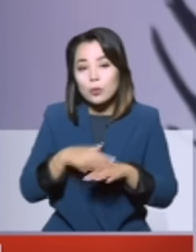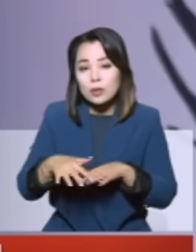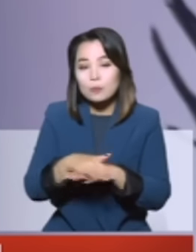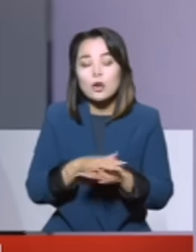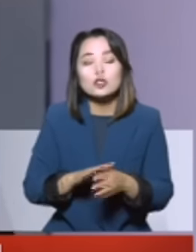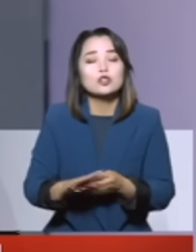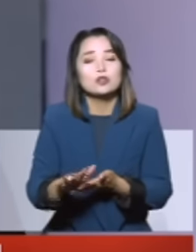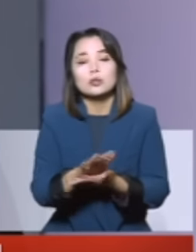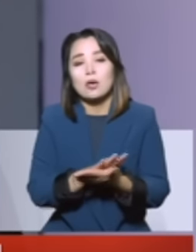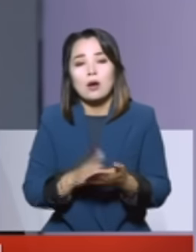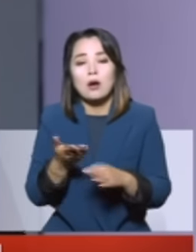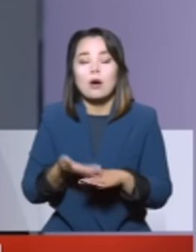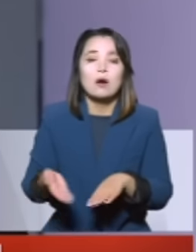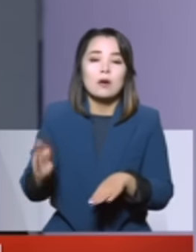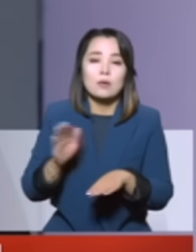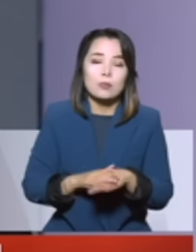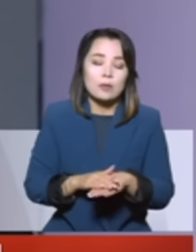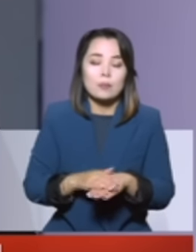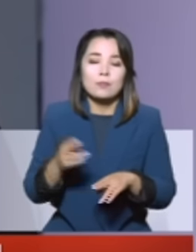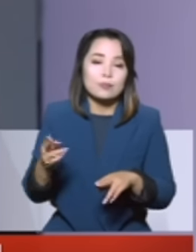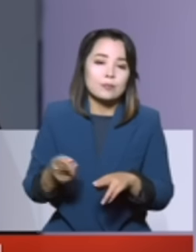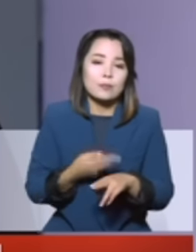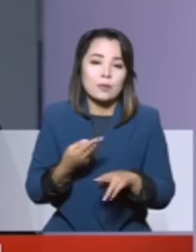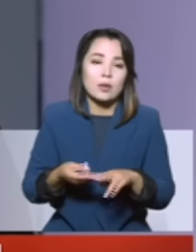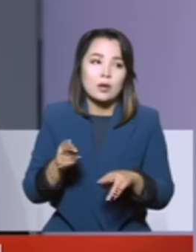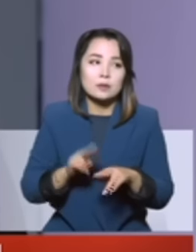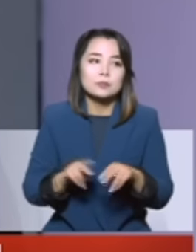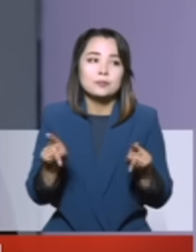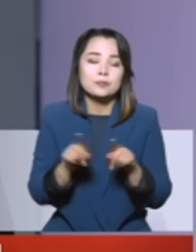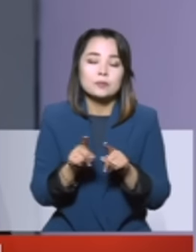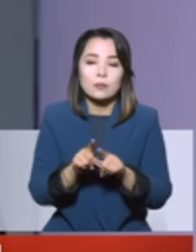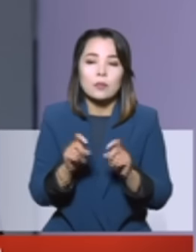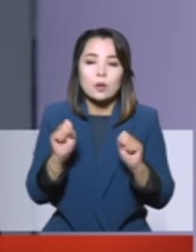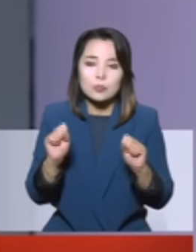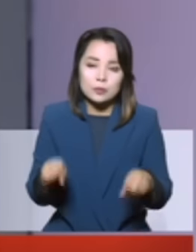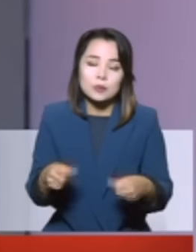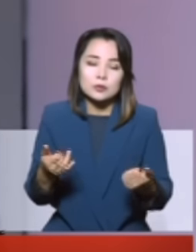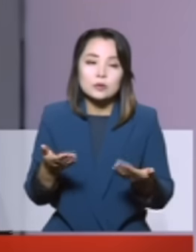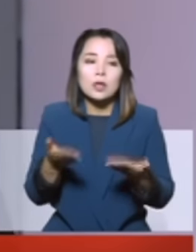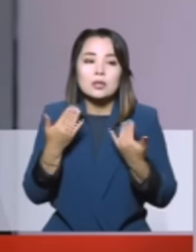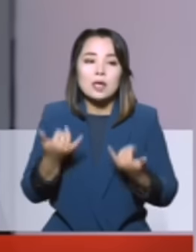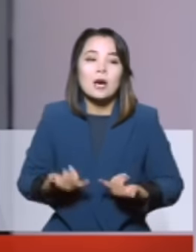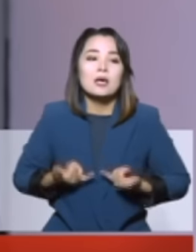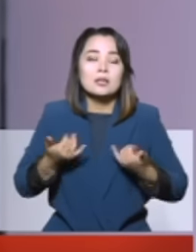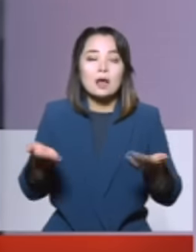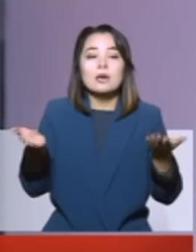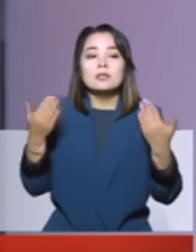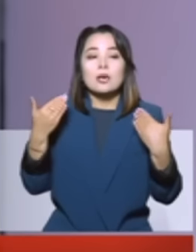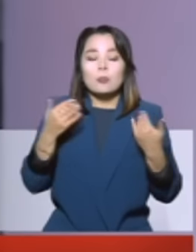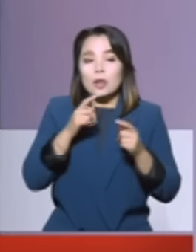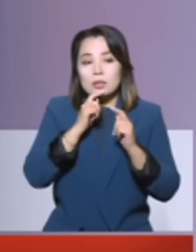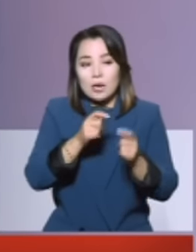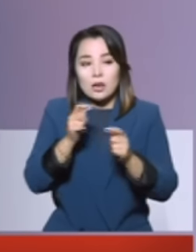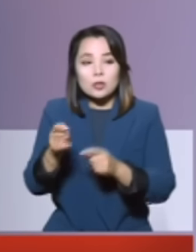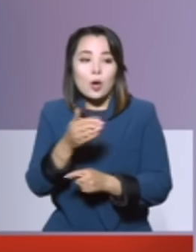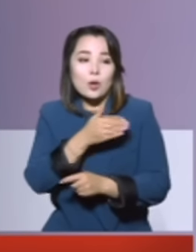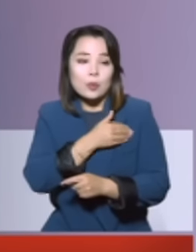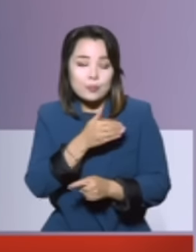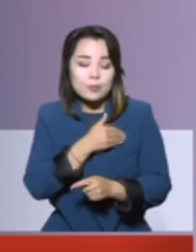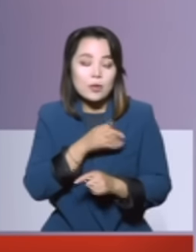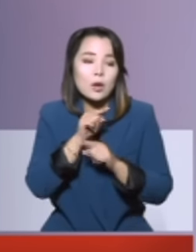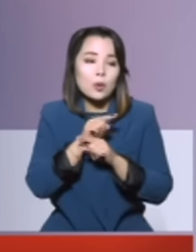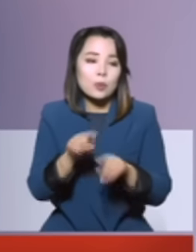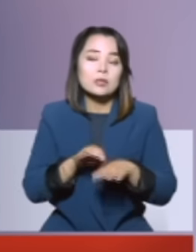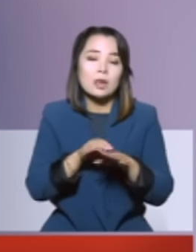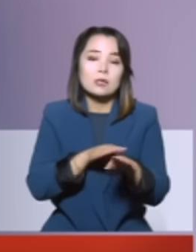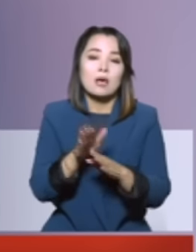бір жаңағындай ауыр салмақсыз бір жақсы бір демалыс сыйласақ, Абайдың бізге айтып кеткен